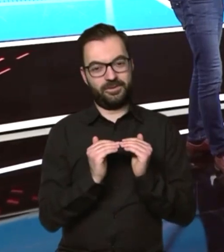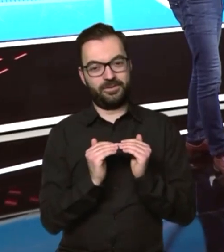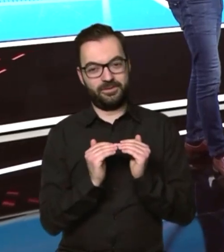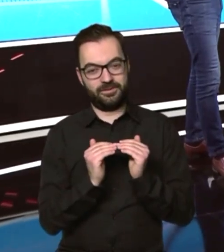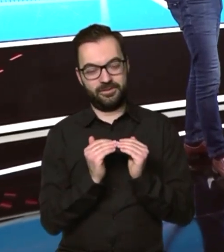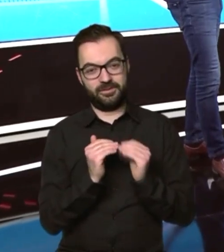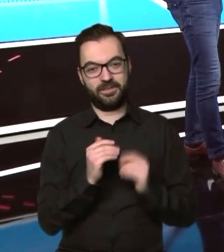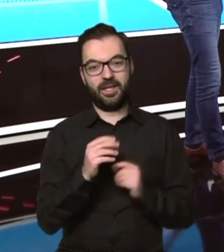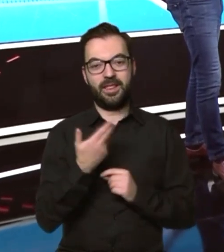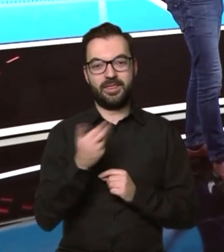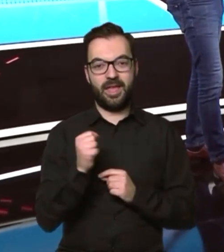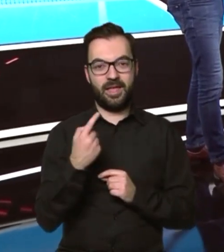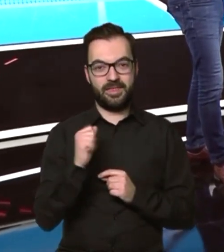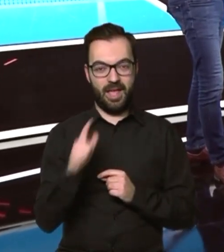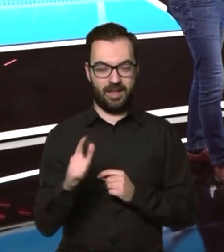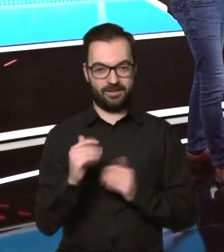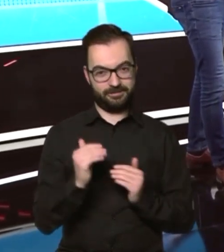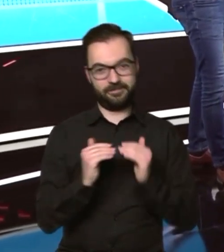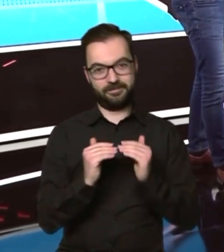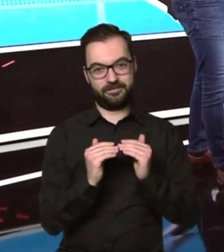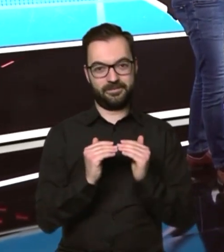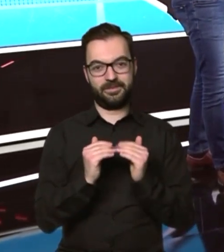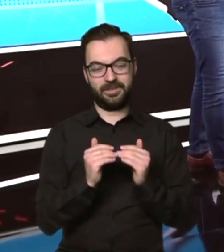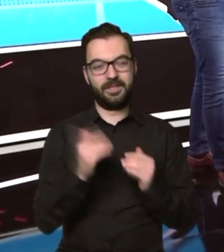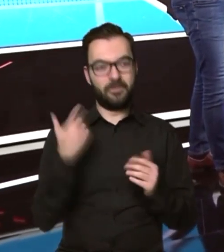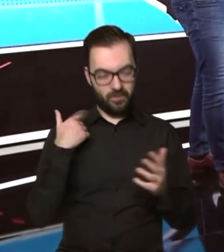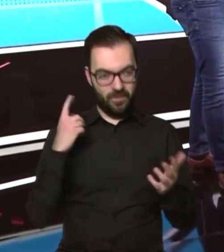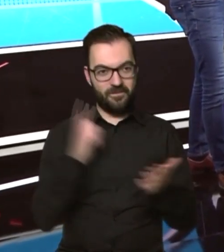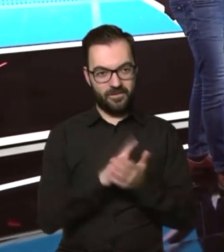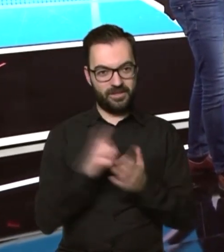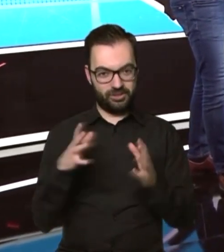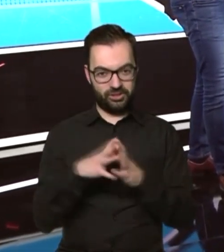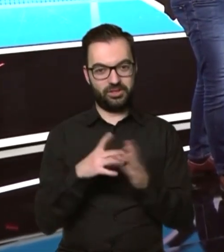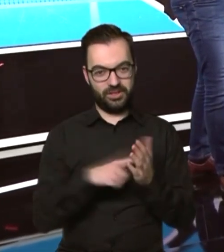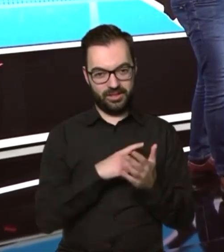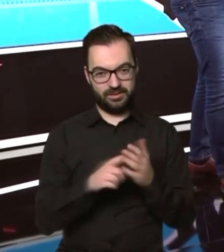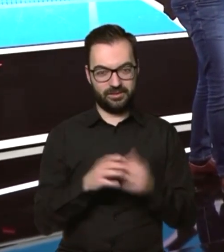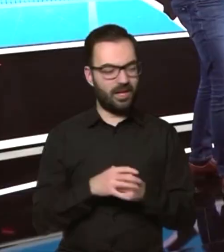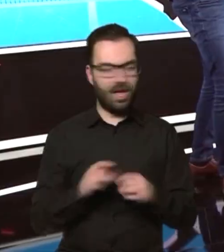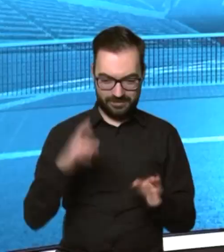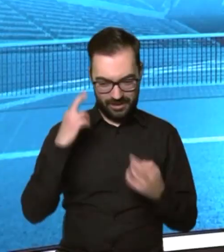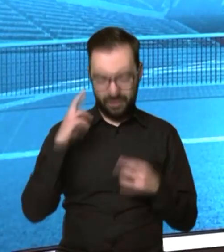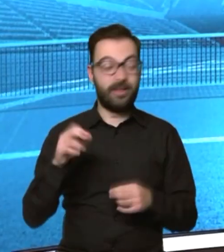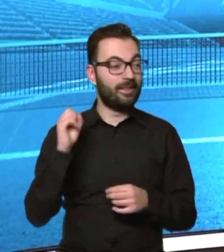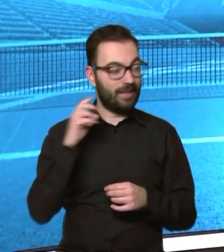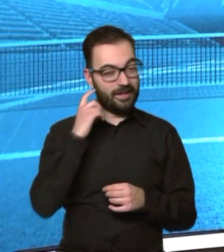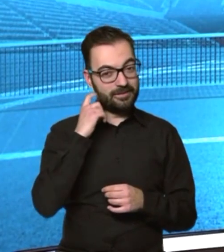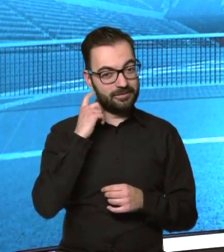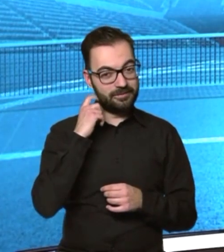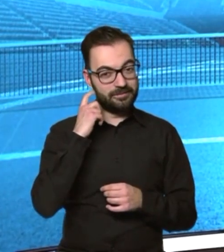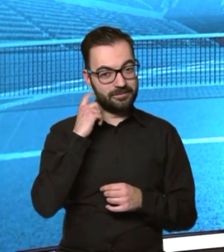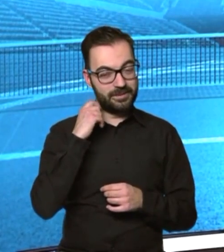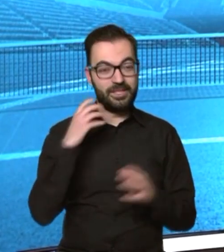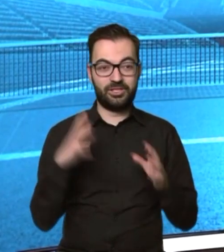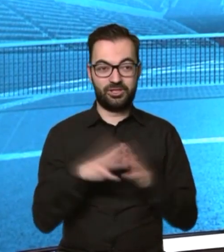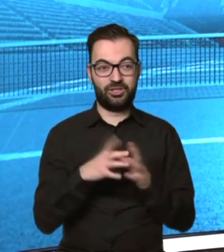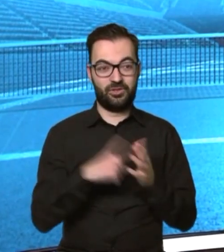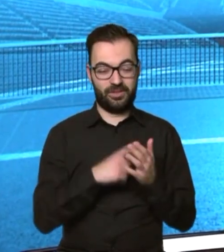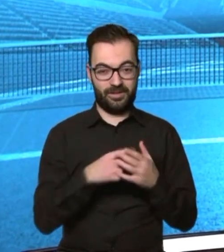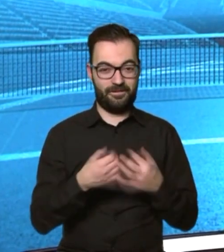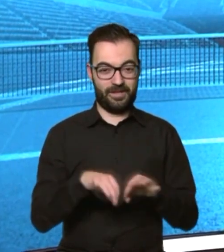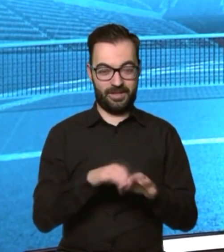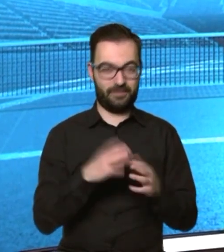dorównać Rafaelowi Nadalowi w liczbie wygranych turniejów wielkoszlemowych. Ale w Australii nie ma sobie równych. 10. finał